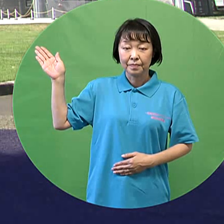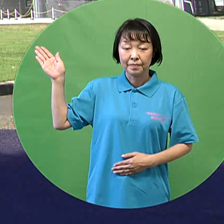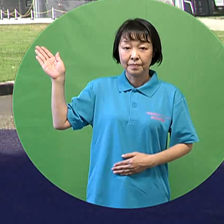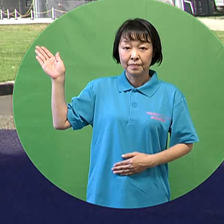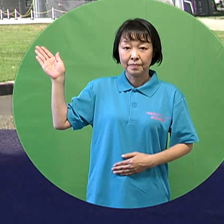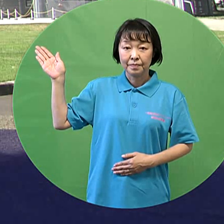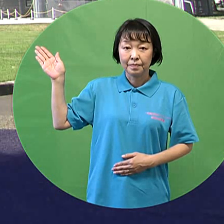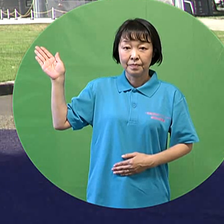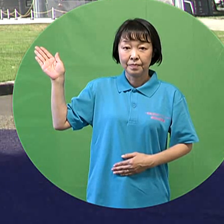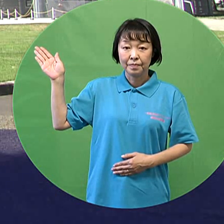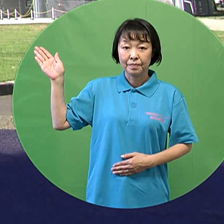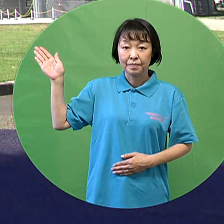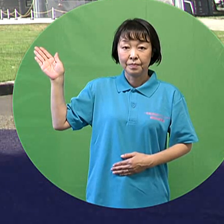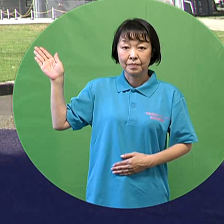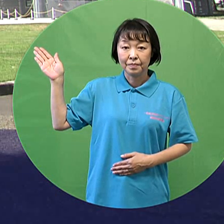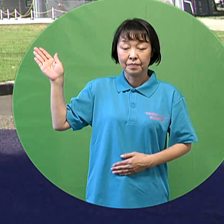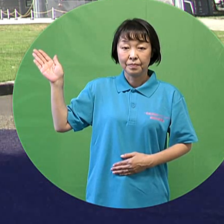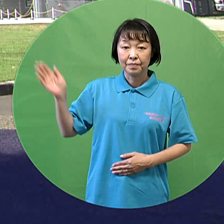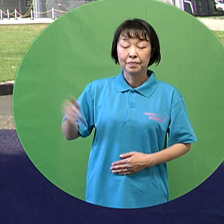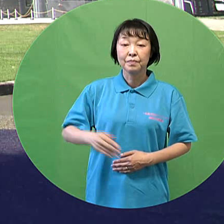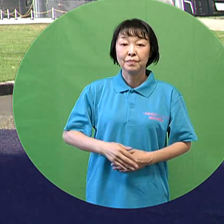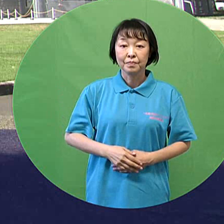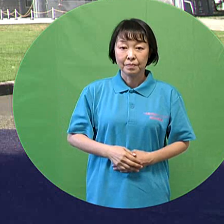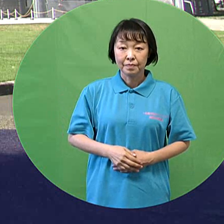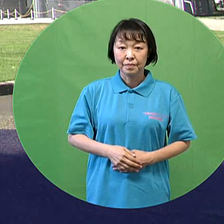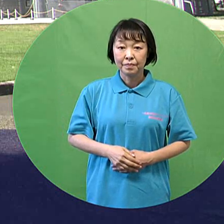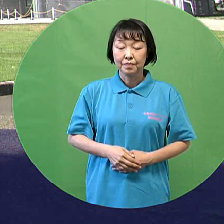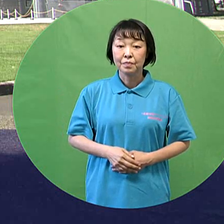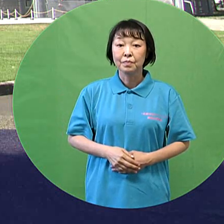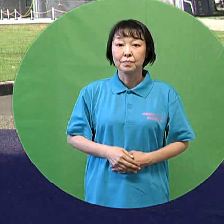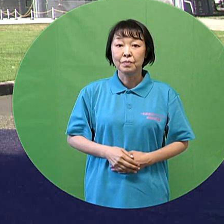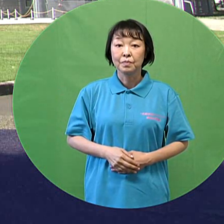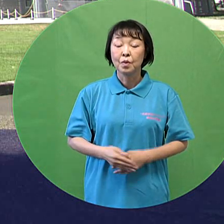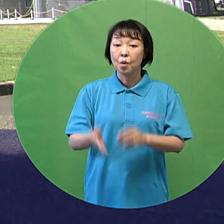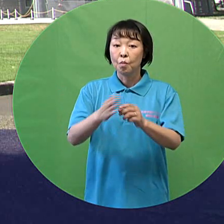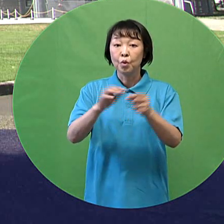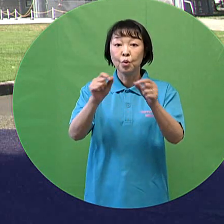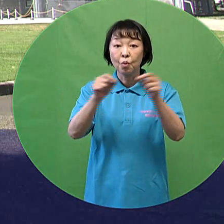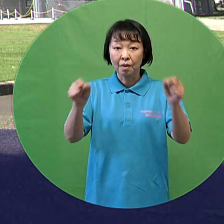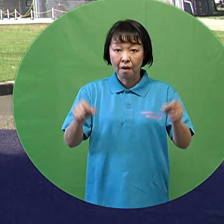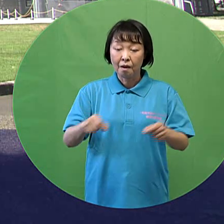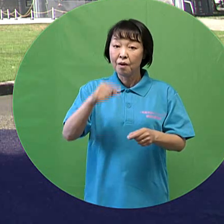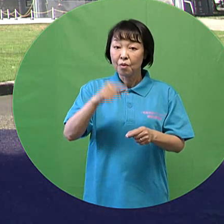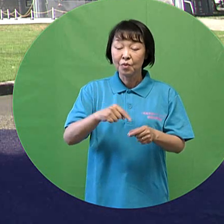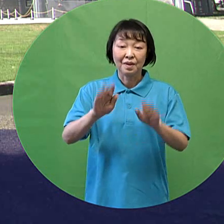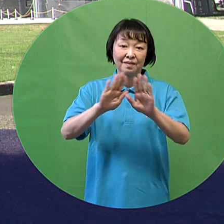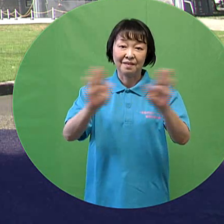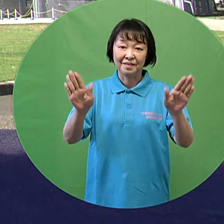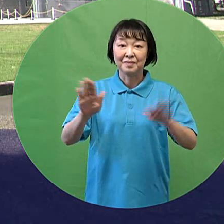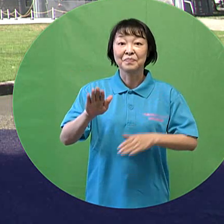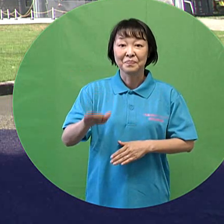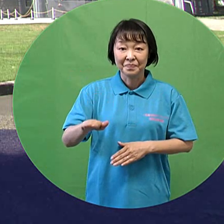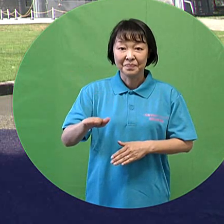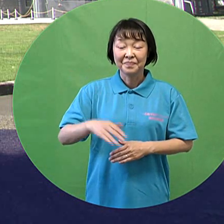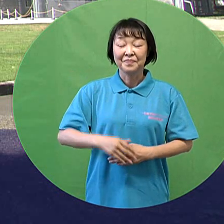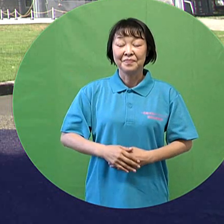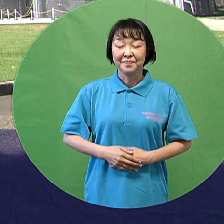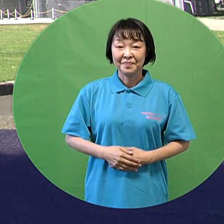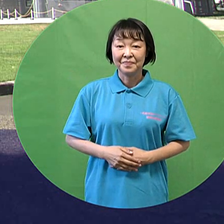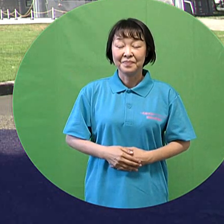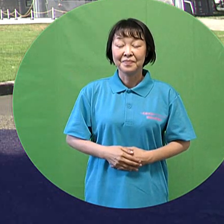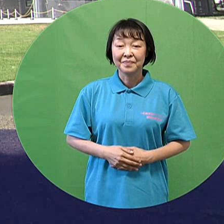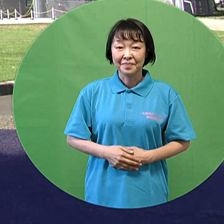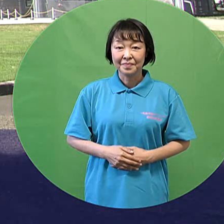ダー&リードコンバインド岩手盛岡2022が県内で初めて盛岡市内で開催されます